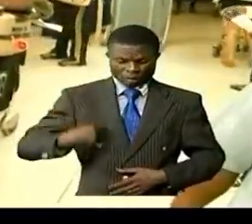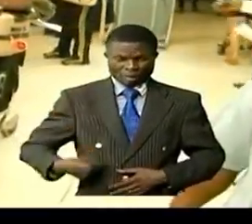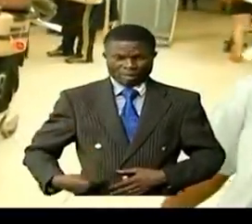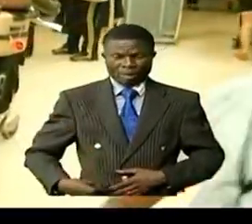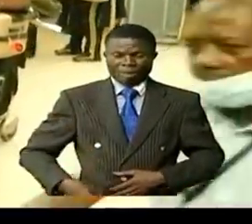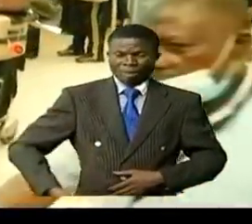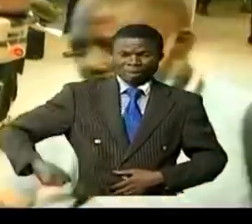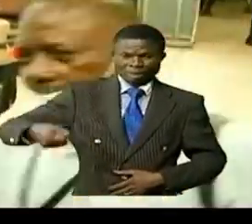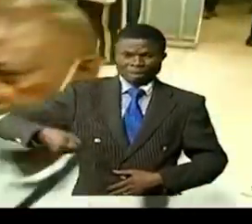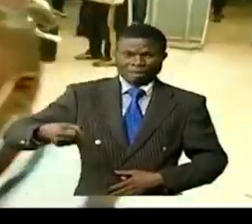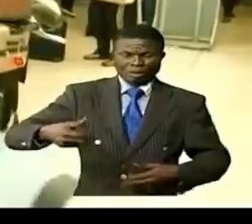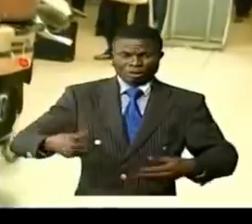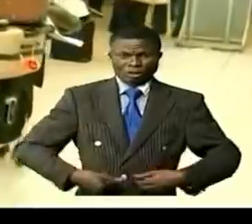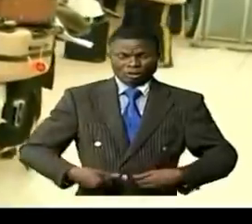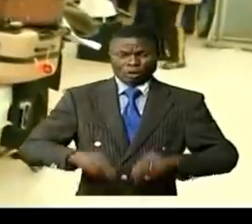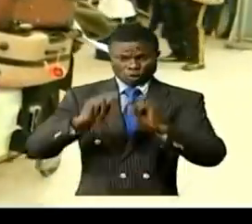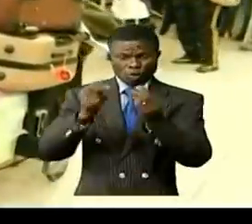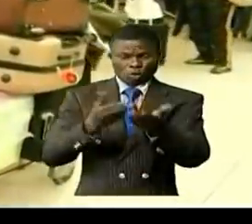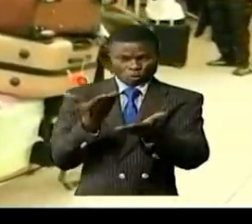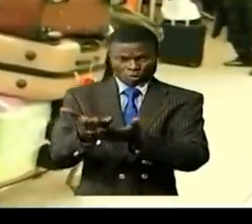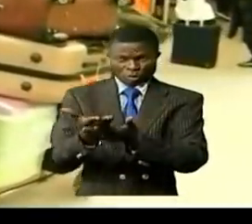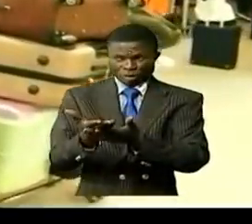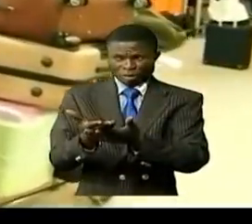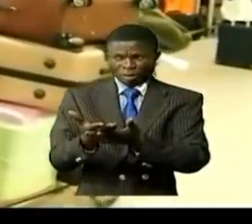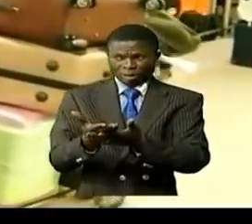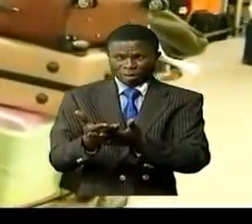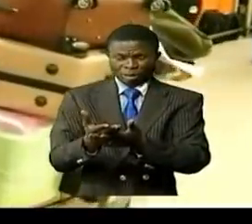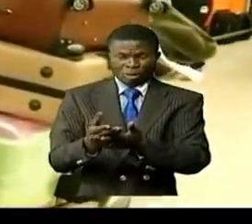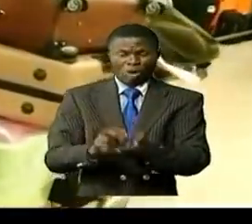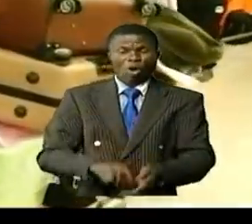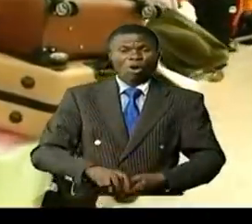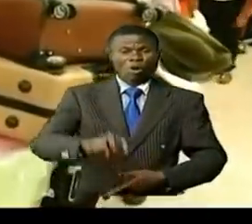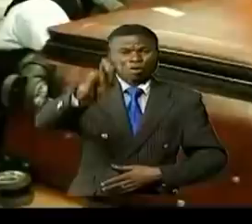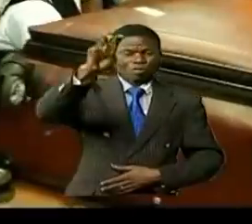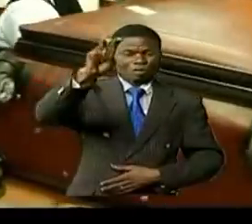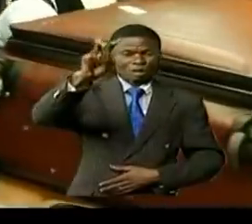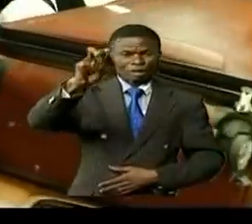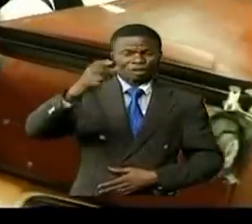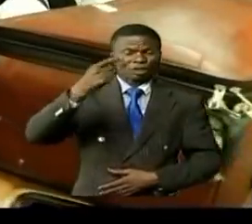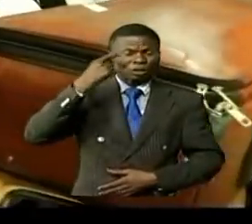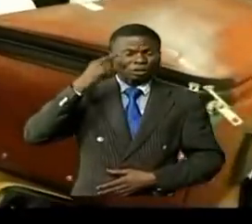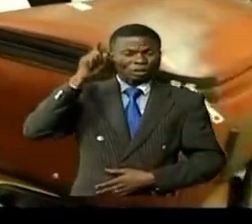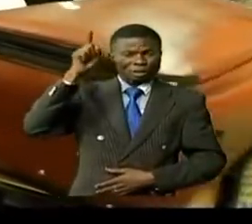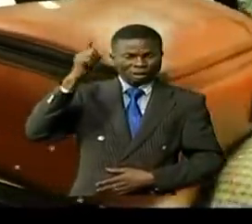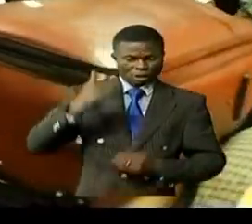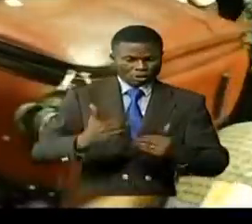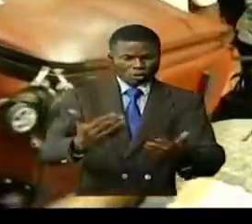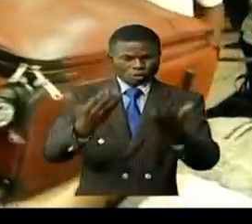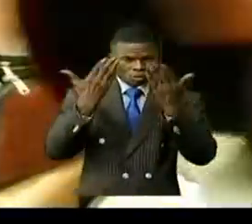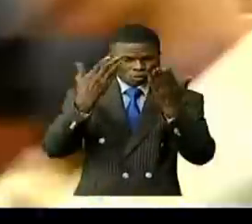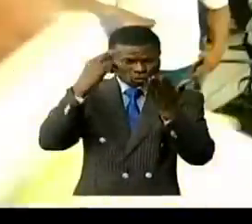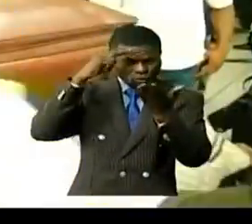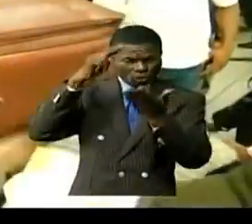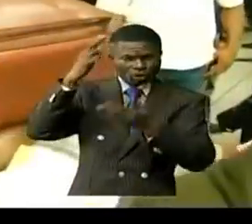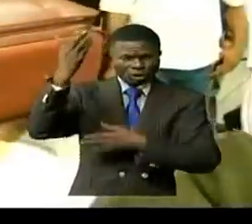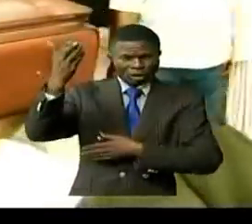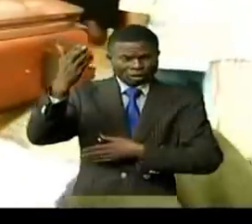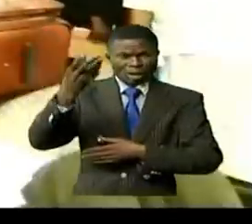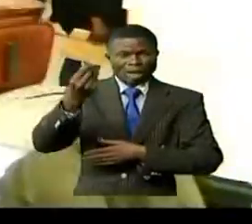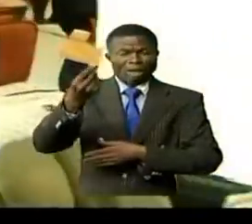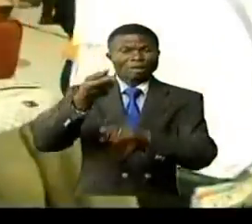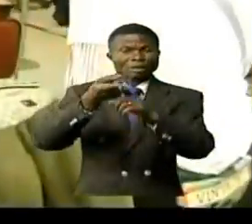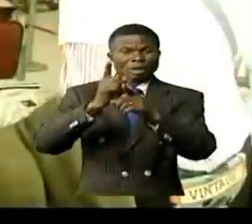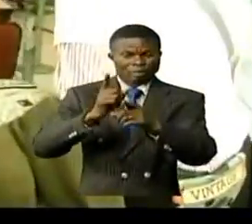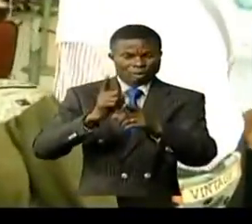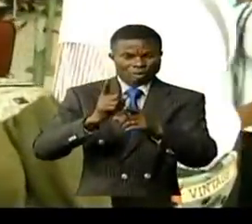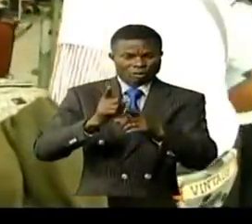main, ces jeunes gens vont de l'autre côté de l'Atlantique en République de Chypre précisément pour poursuivre leurs études. Bénéficiaires de bourses d'études